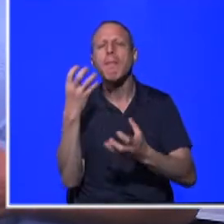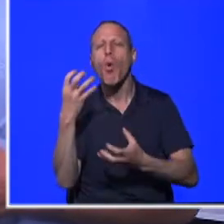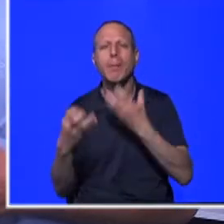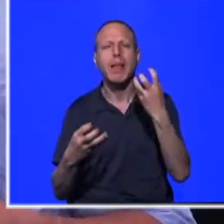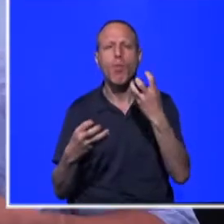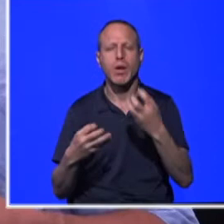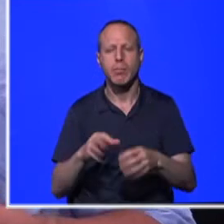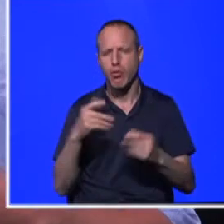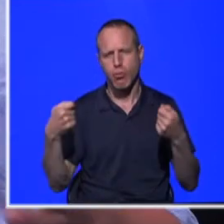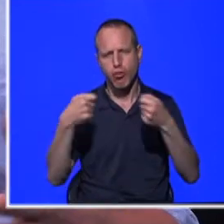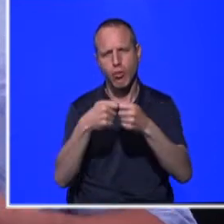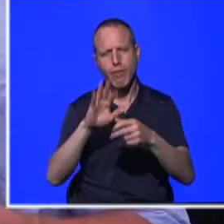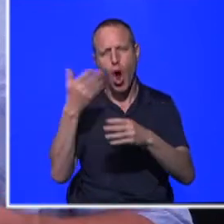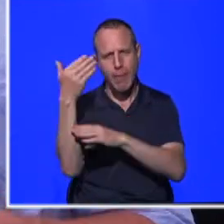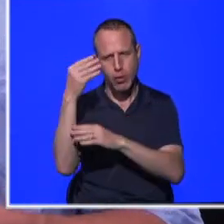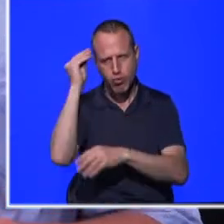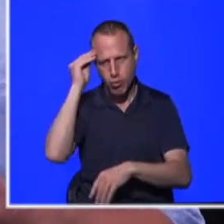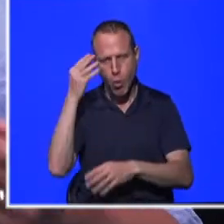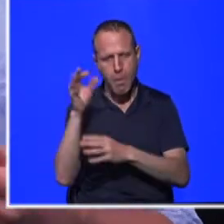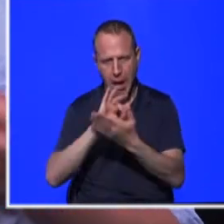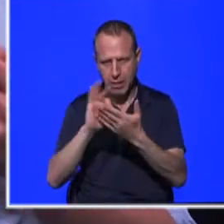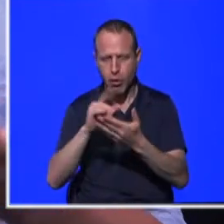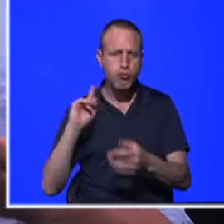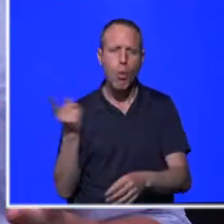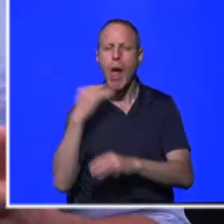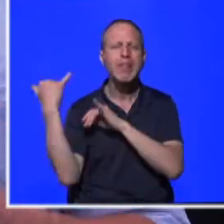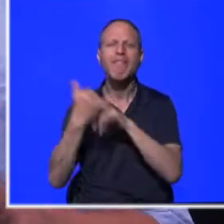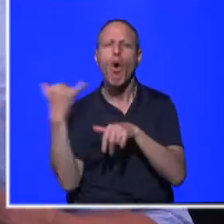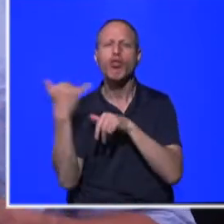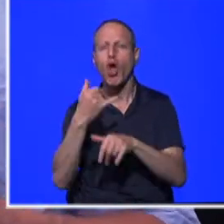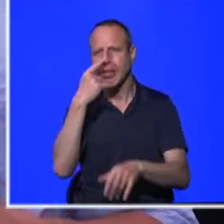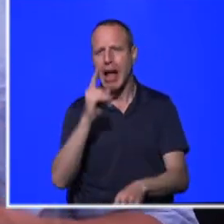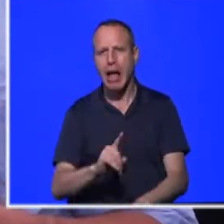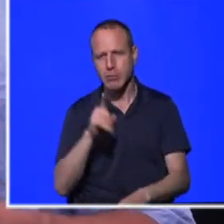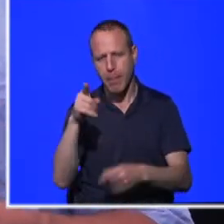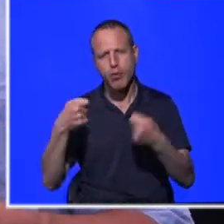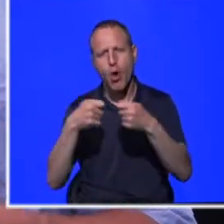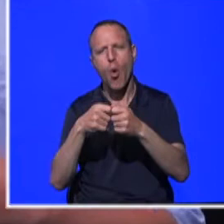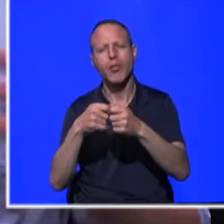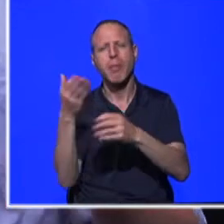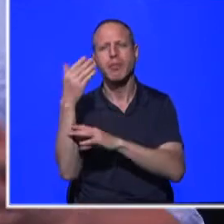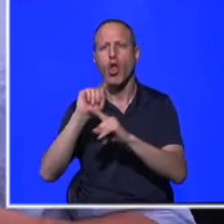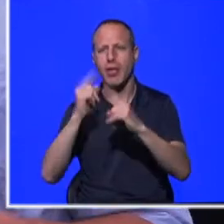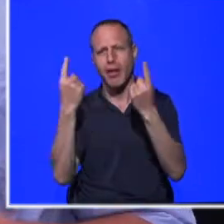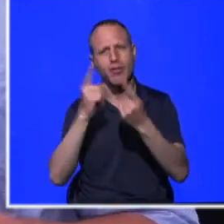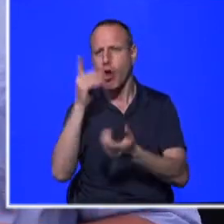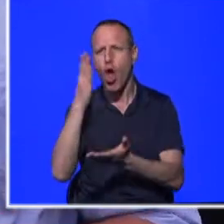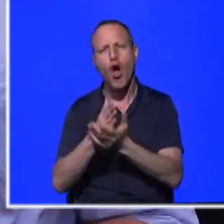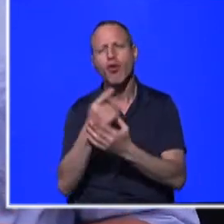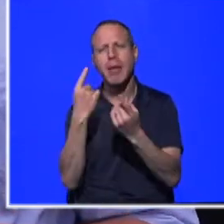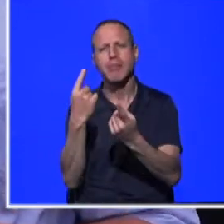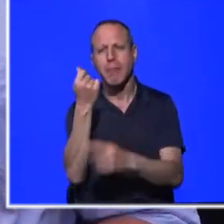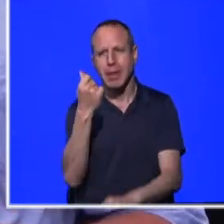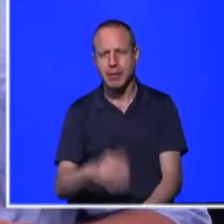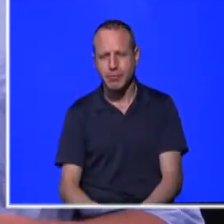מה שמשותף לכל המדינות שהוזכרו בכתבה, הוא שכולן יבואניות גז, כלומר, הן תלויות במדינות אחרות ולא קובעות בעצמן את